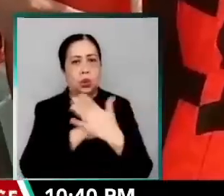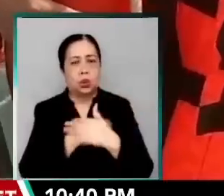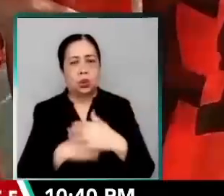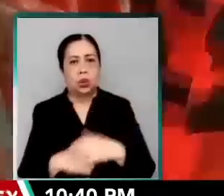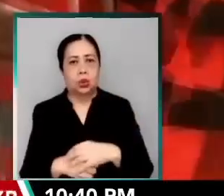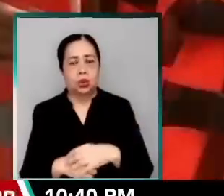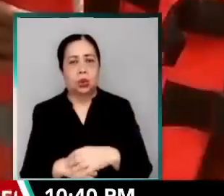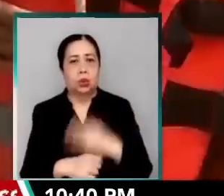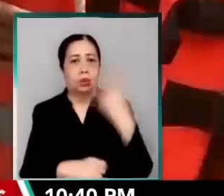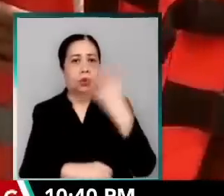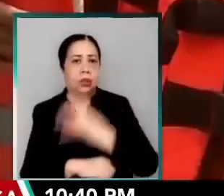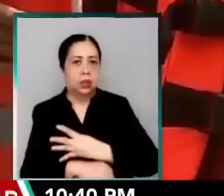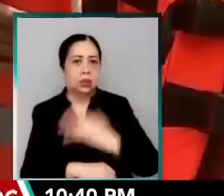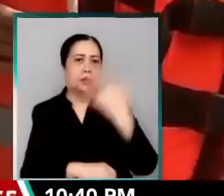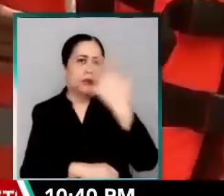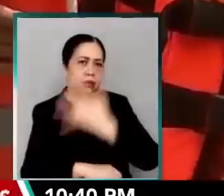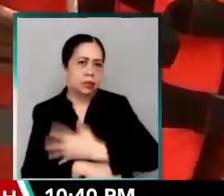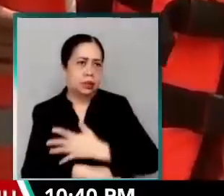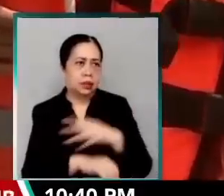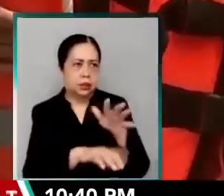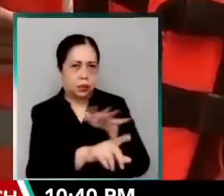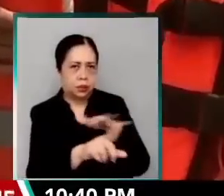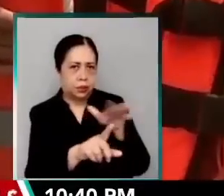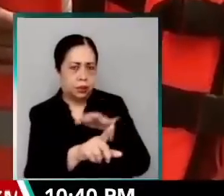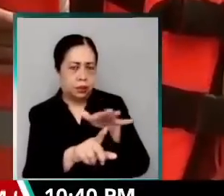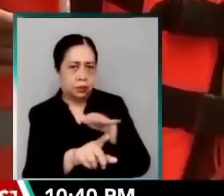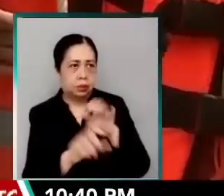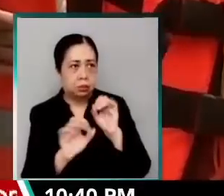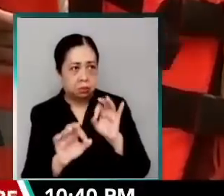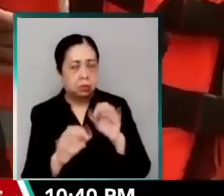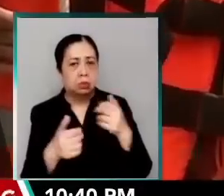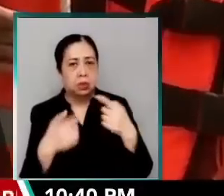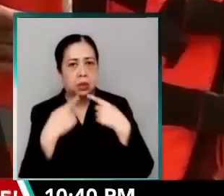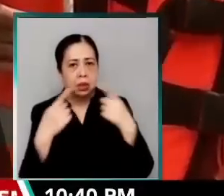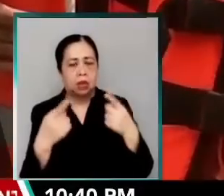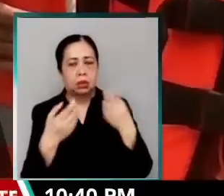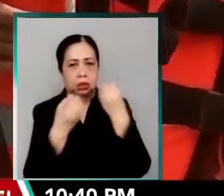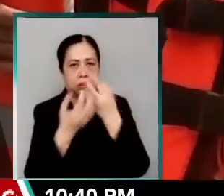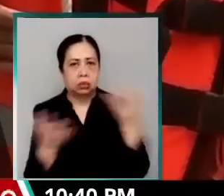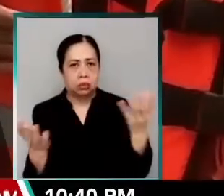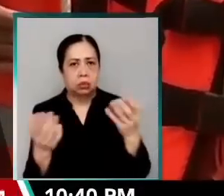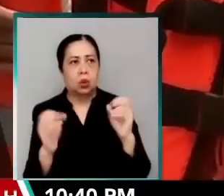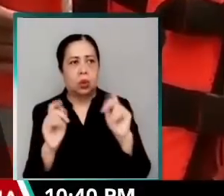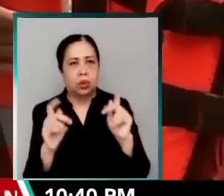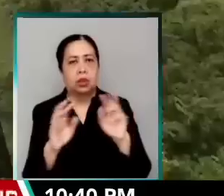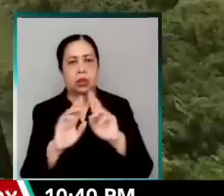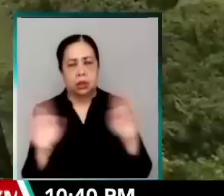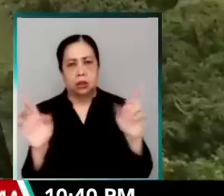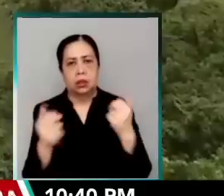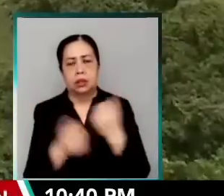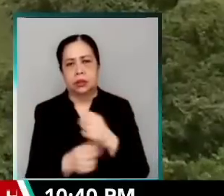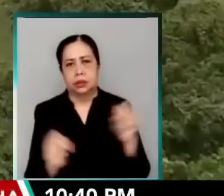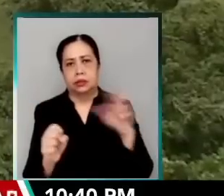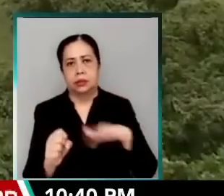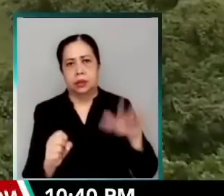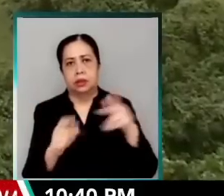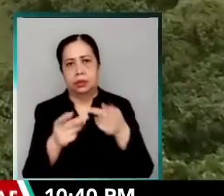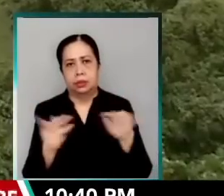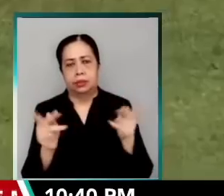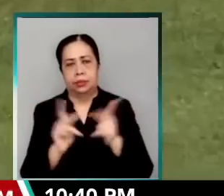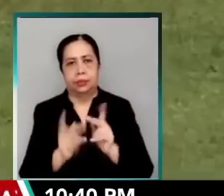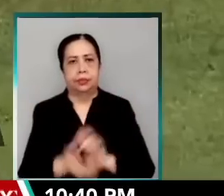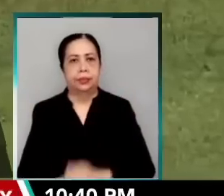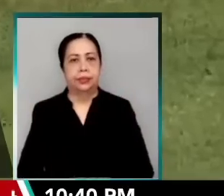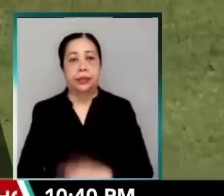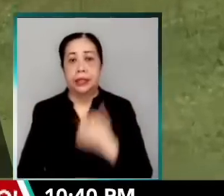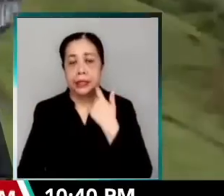to 5 days, sir. I-obserbahan po namin, sir, bago kami maglalabas ng abiso, sir, na lifted na po yung no sail, sir. Kanina,